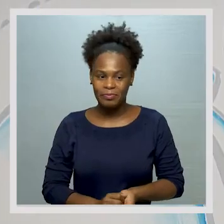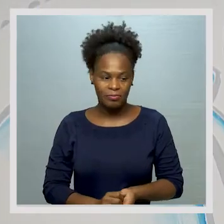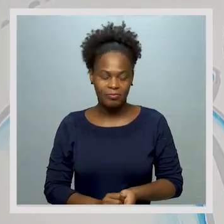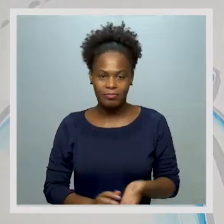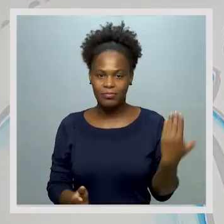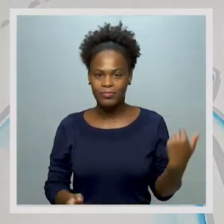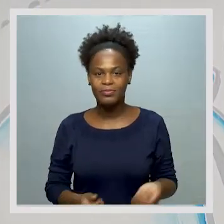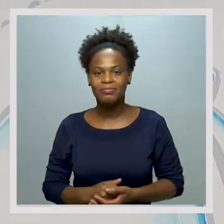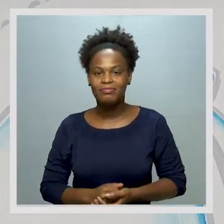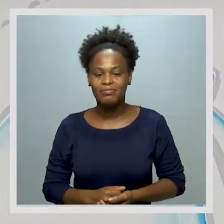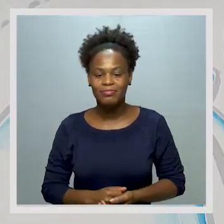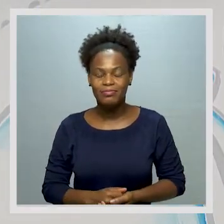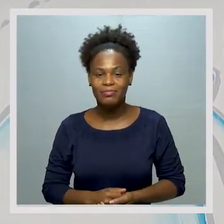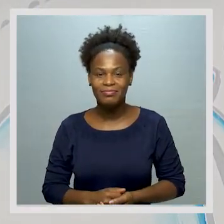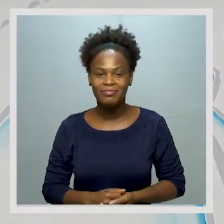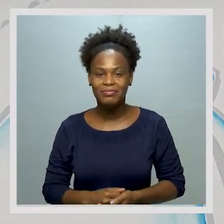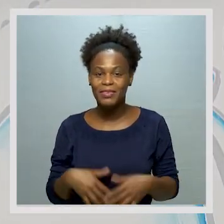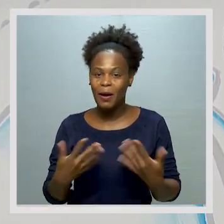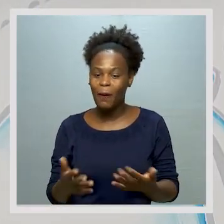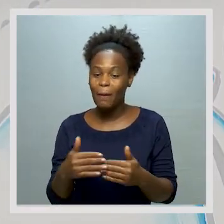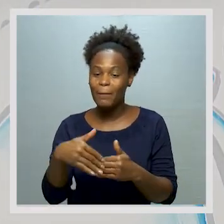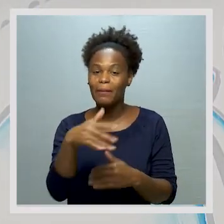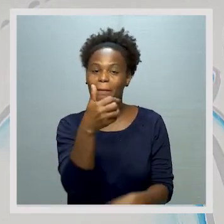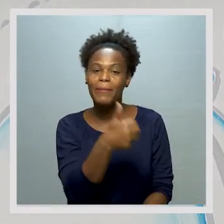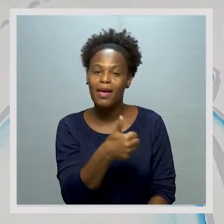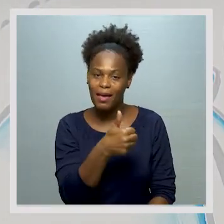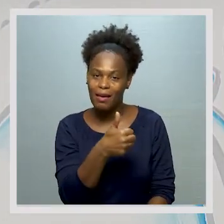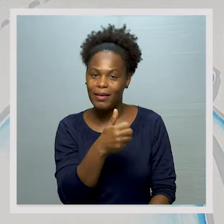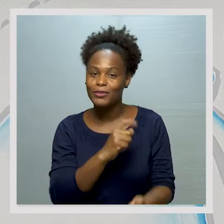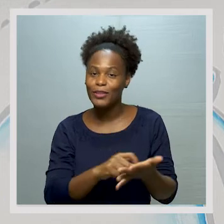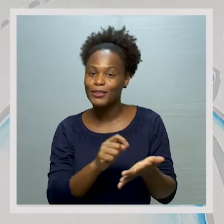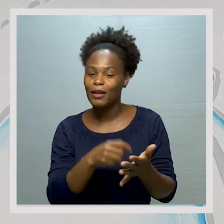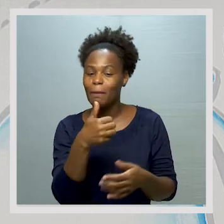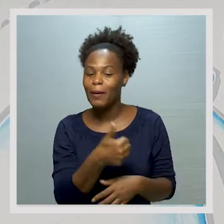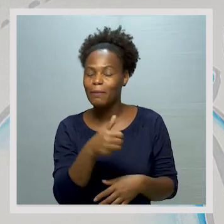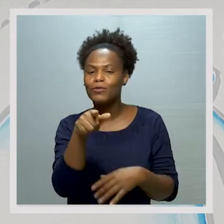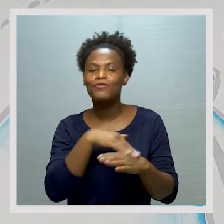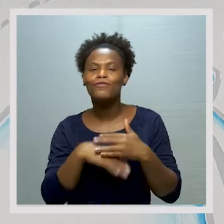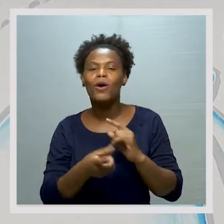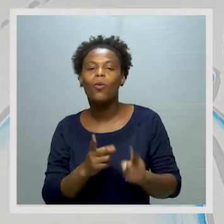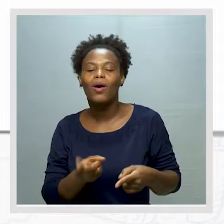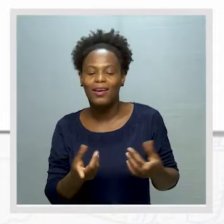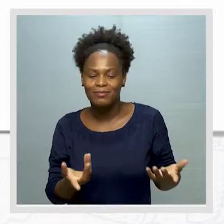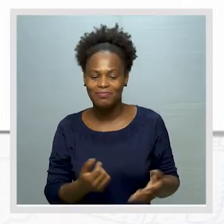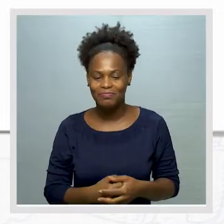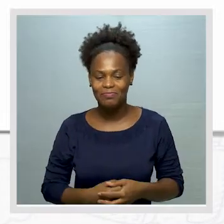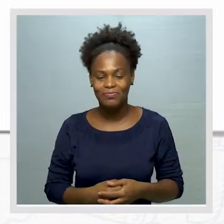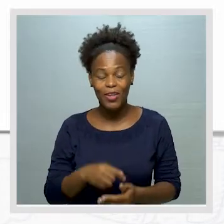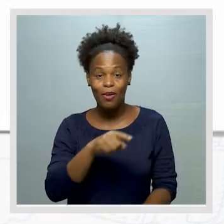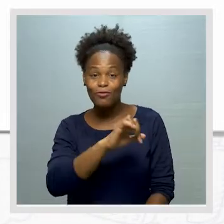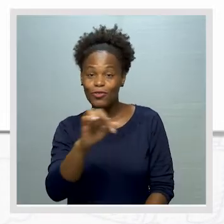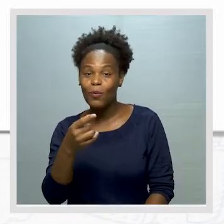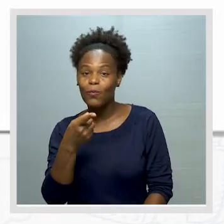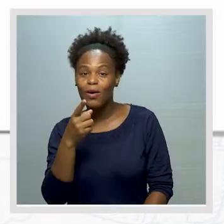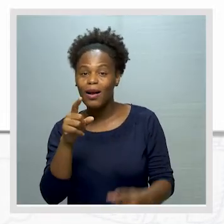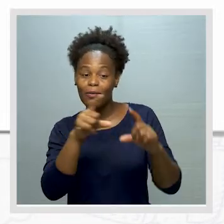Maintenant, on passe à ligne B. Qu'est-ce que vous allez faire? Vous allez remplacer